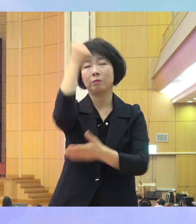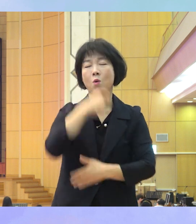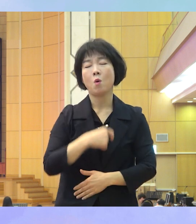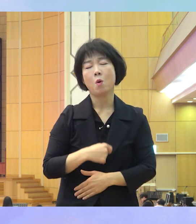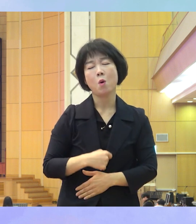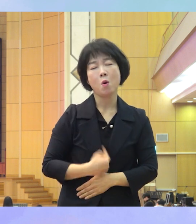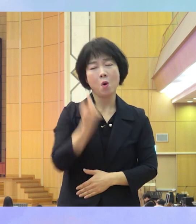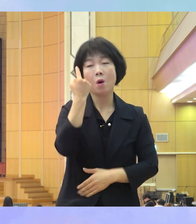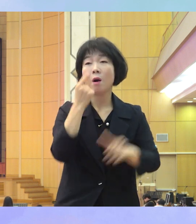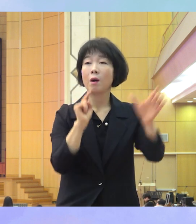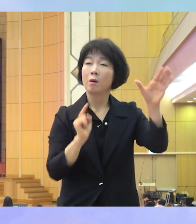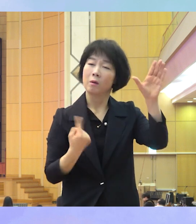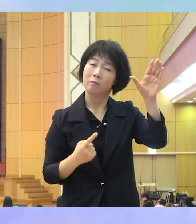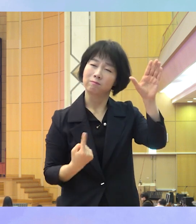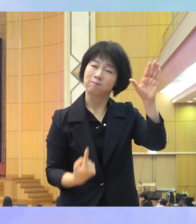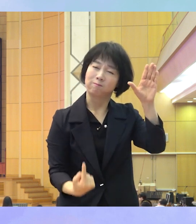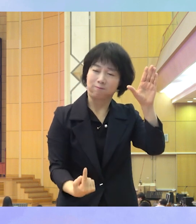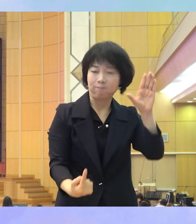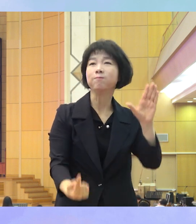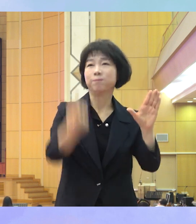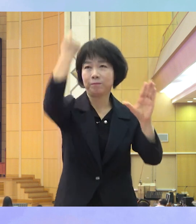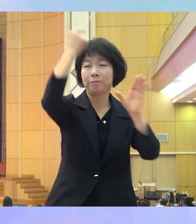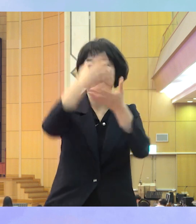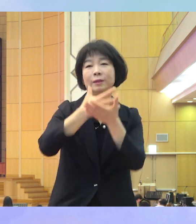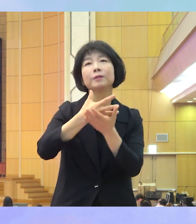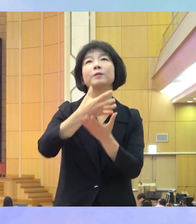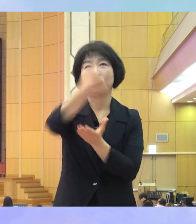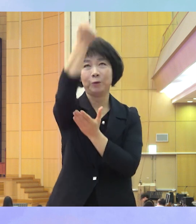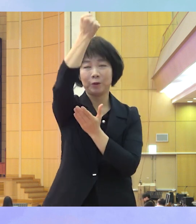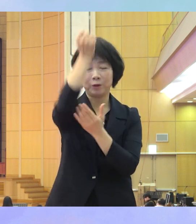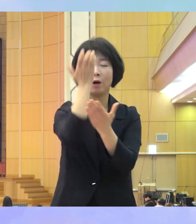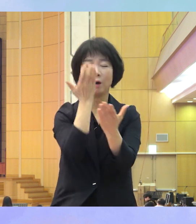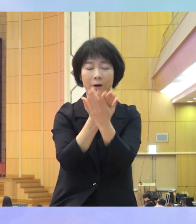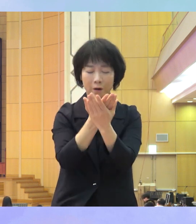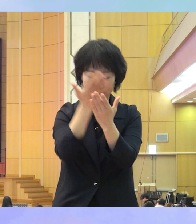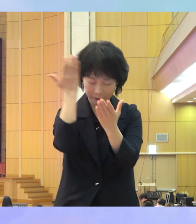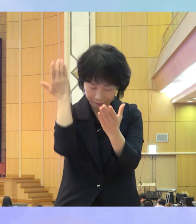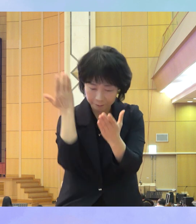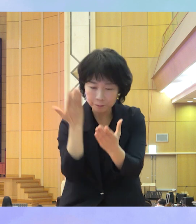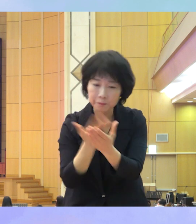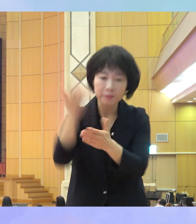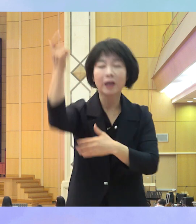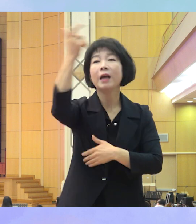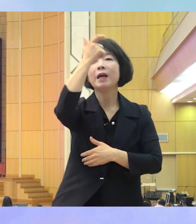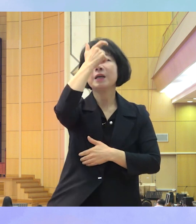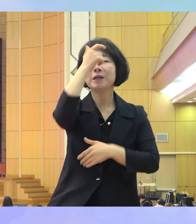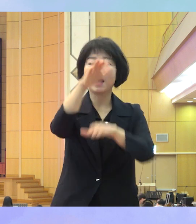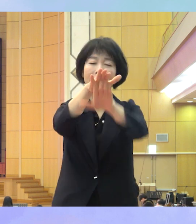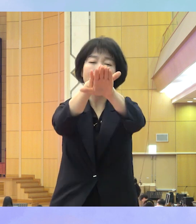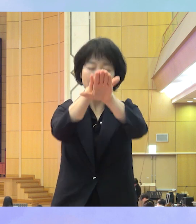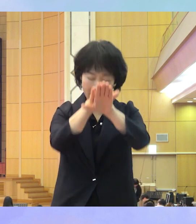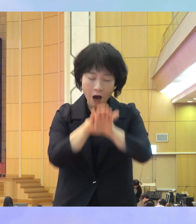주님 홀로 예배를 준비하는 마음으로 한 번 더 찬양합니다. 예배합니다.